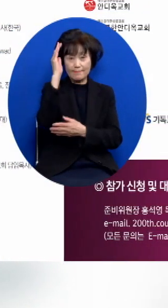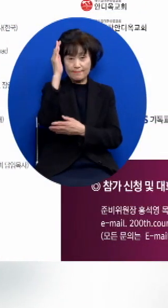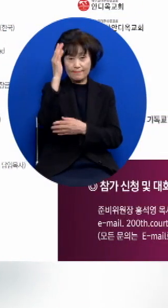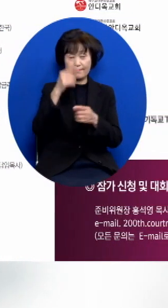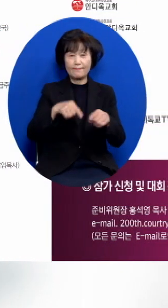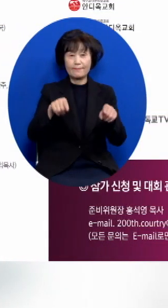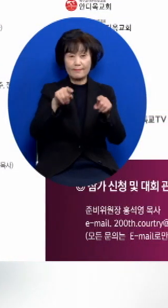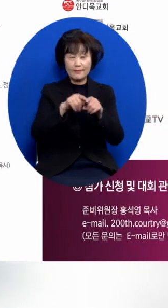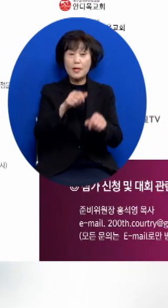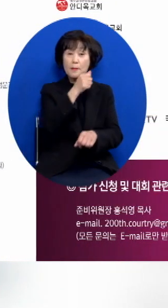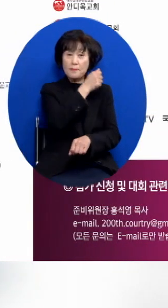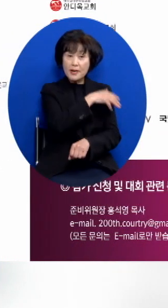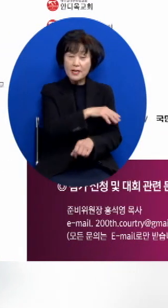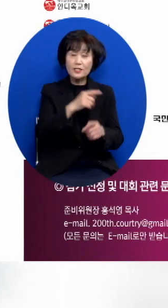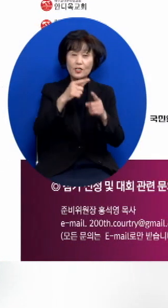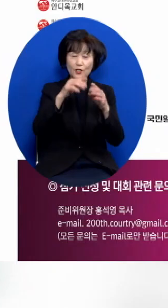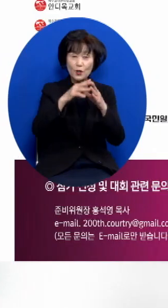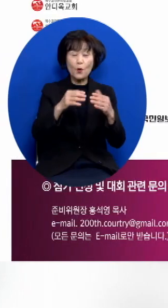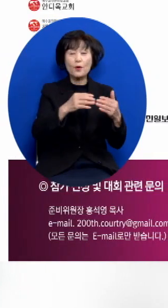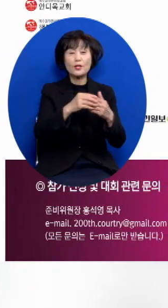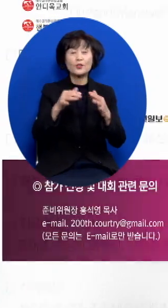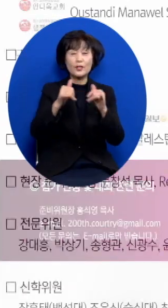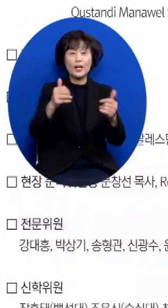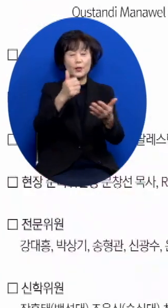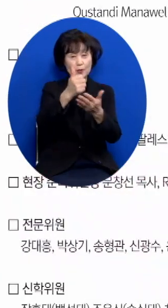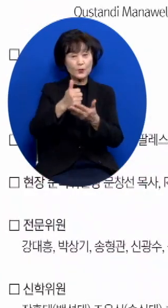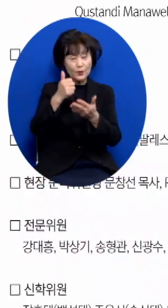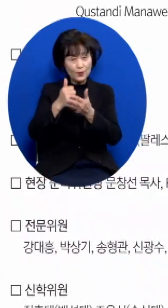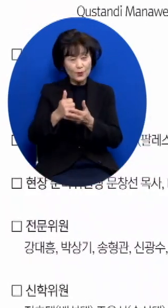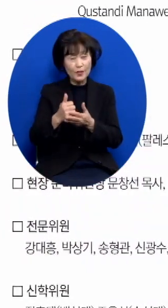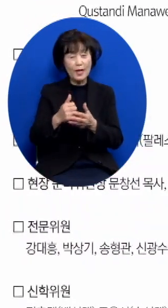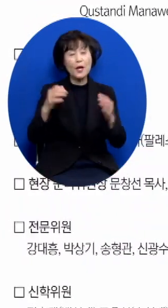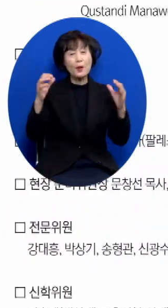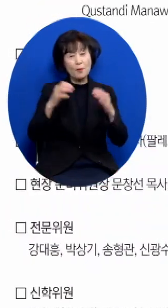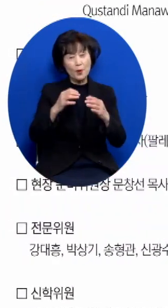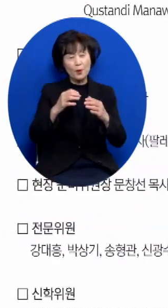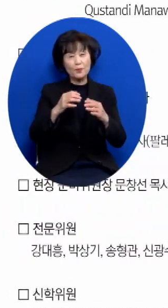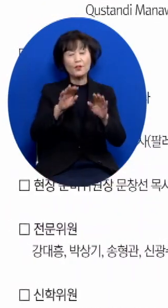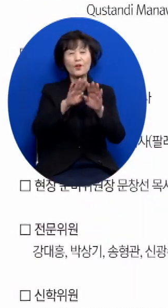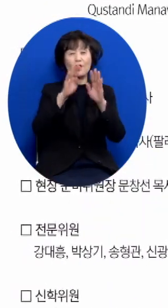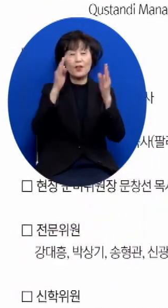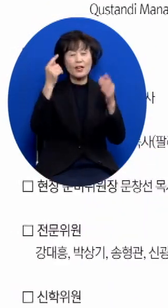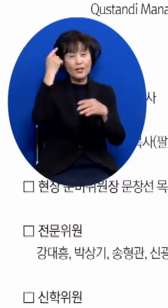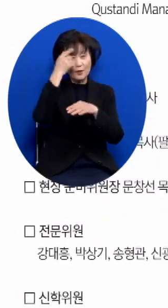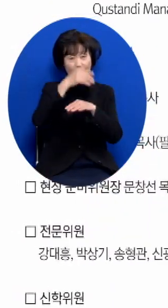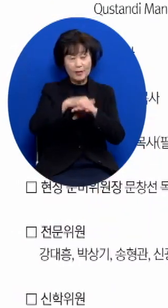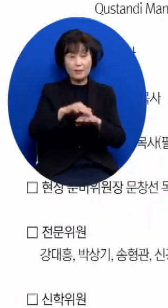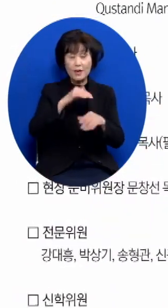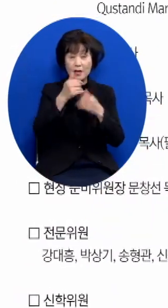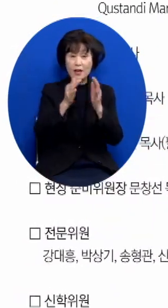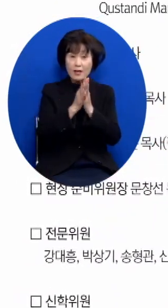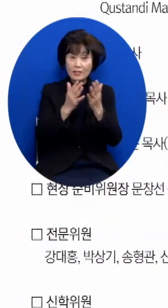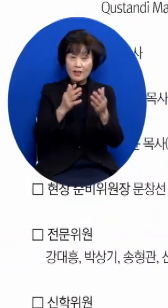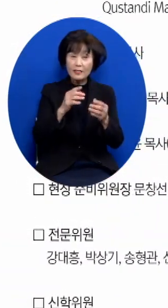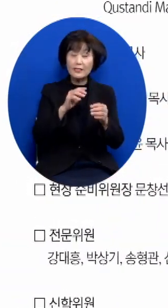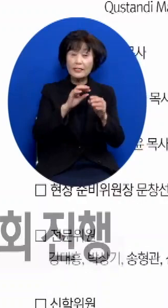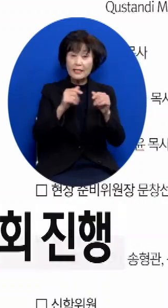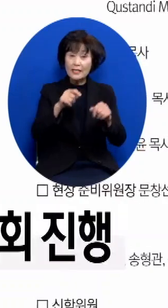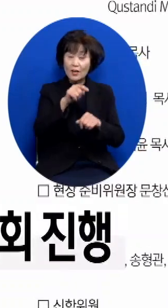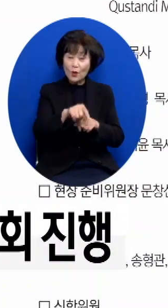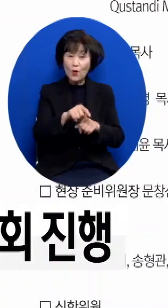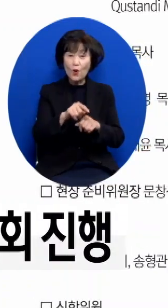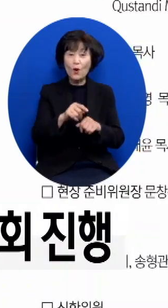함께 팔레스타인 교계 지도자들을 초청해 모임도 가질 예정입니다 성경의 땅 탐방과 200번째